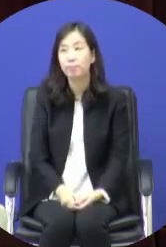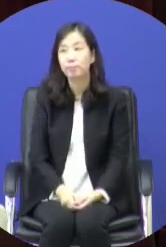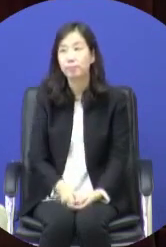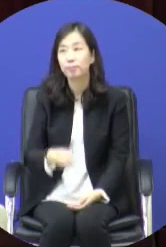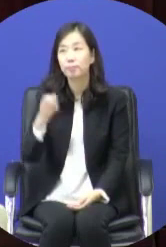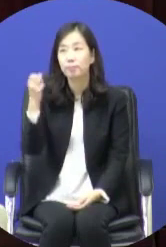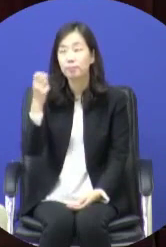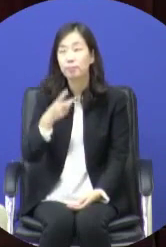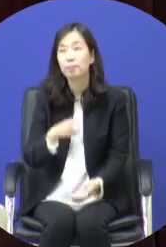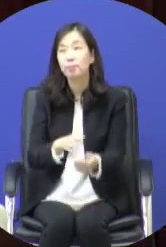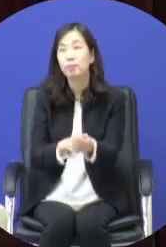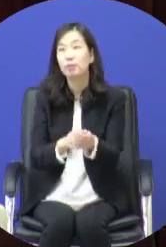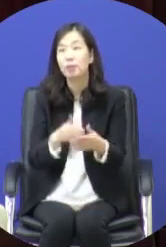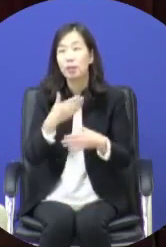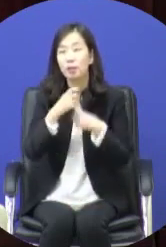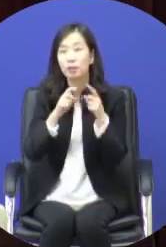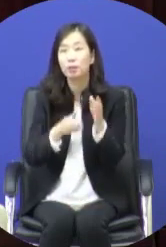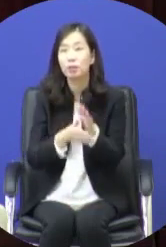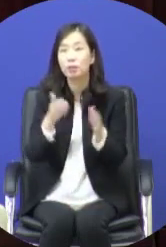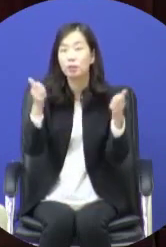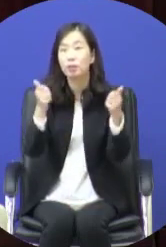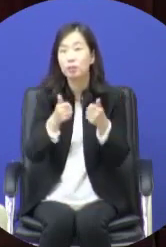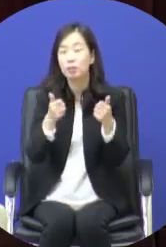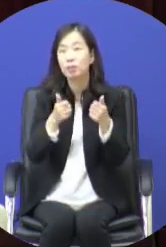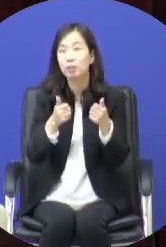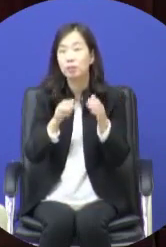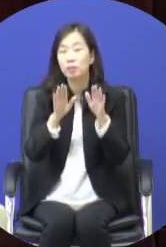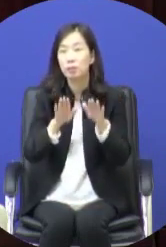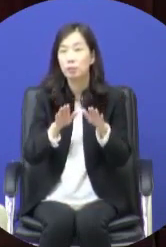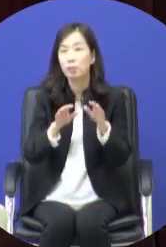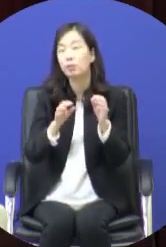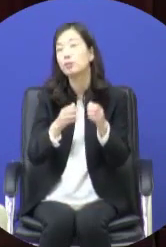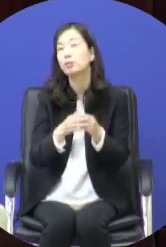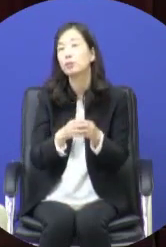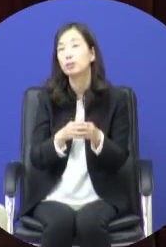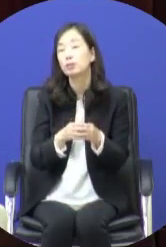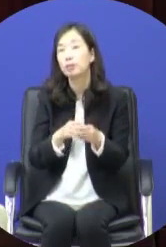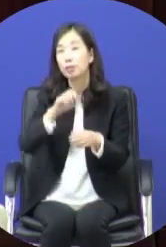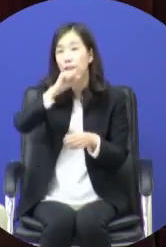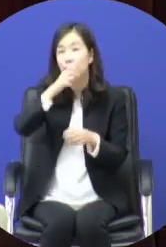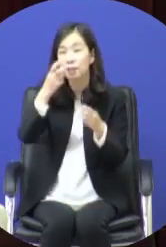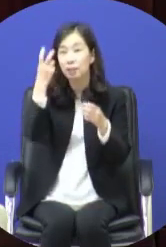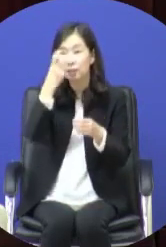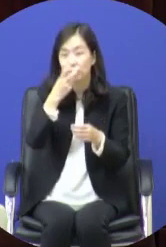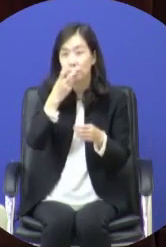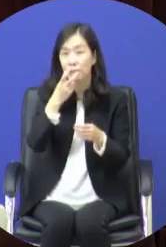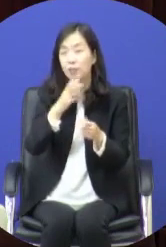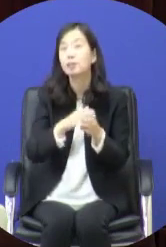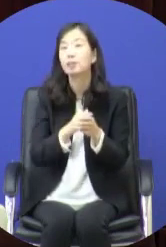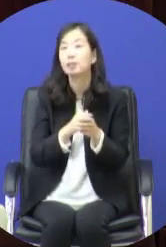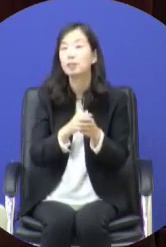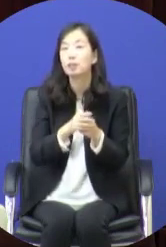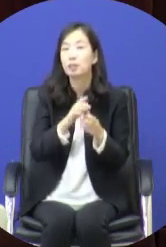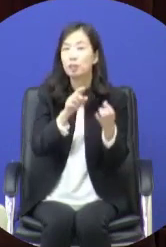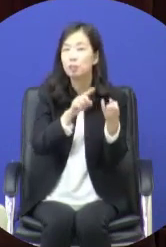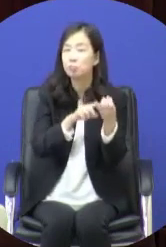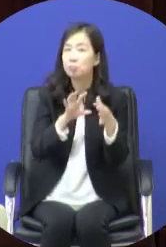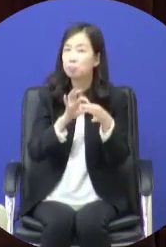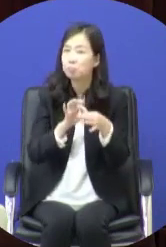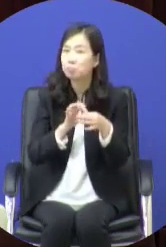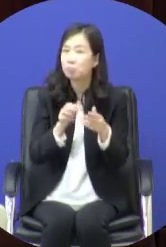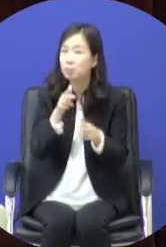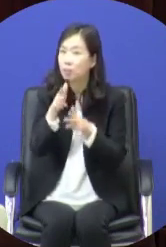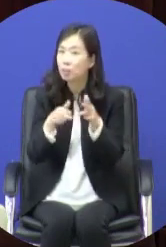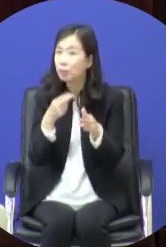그리고 안성시의회의 이번 예산 심사는 이러한 부분은 없는지, 이정은 씨와 연계된